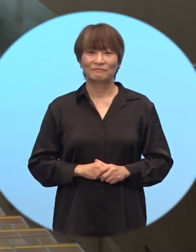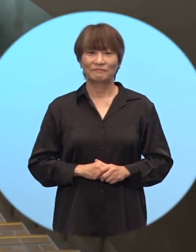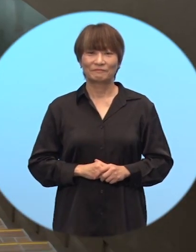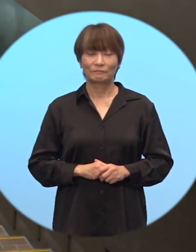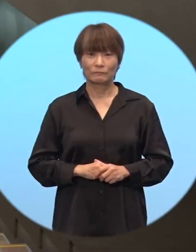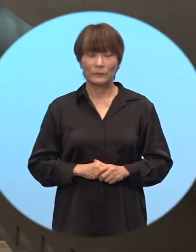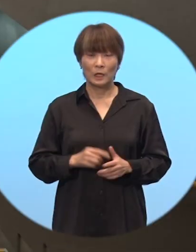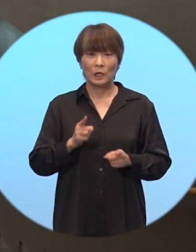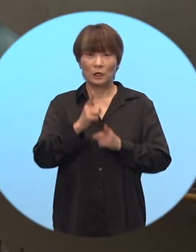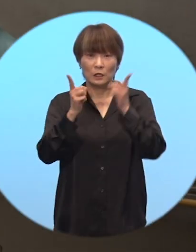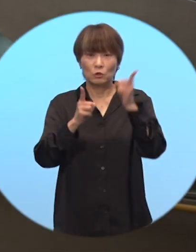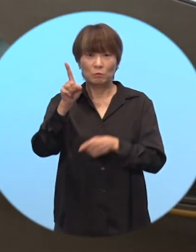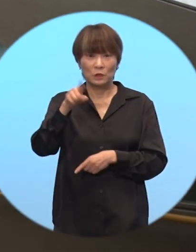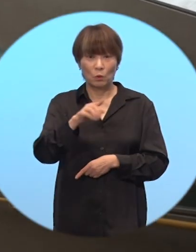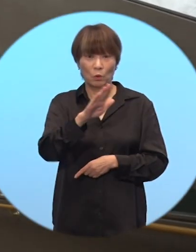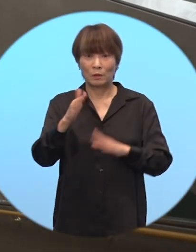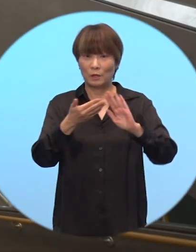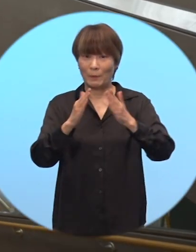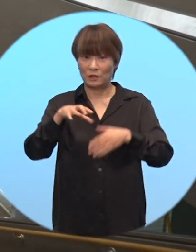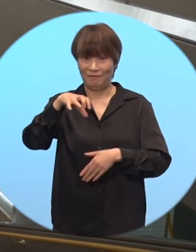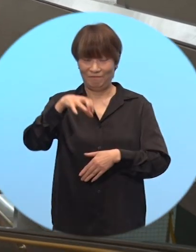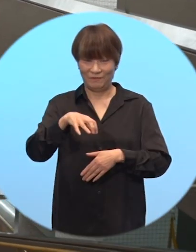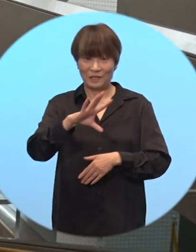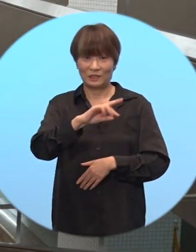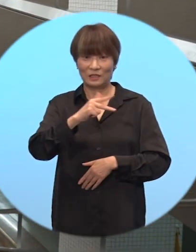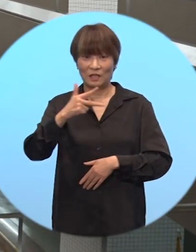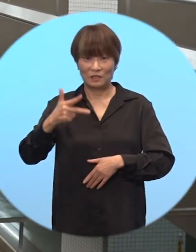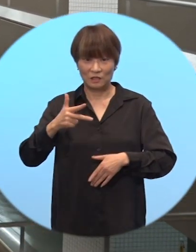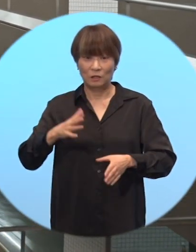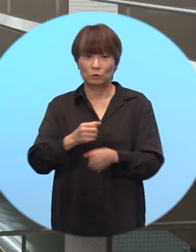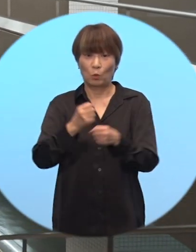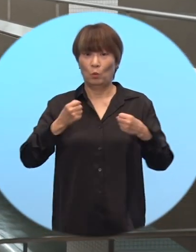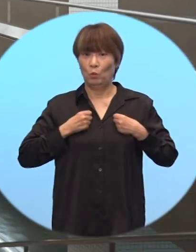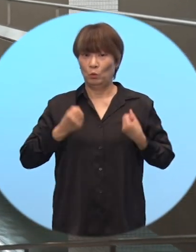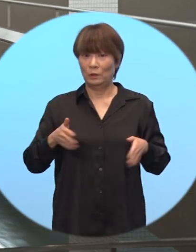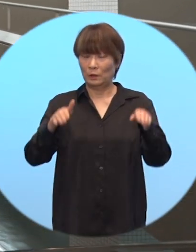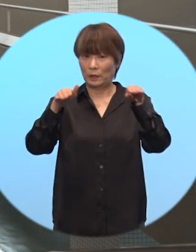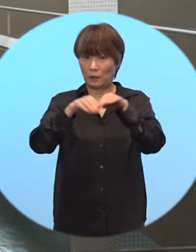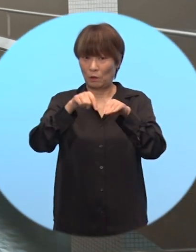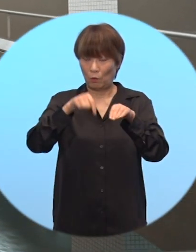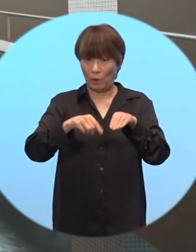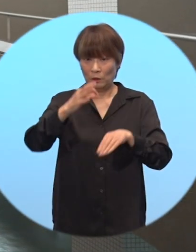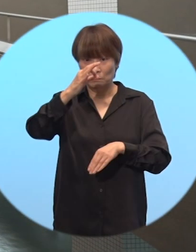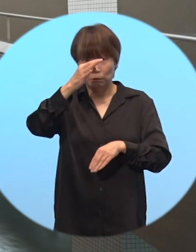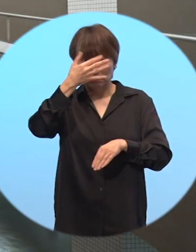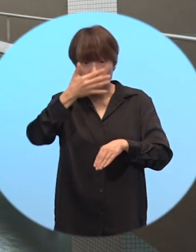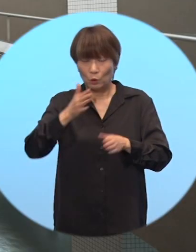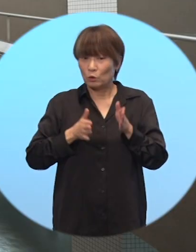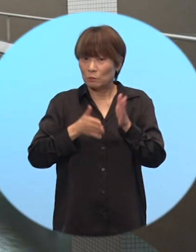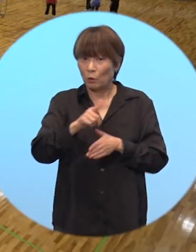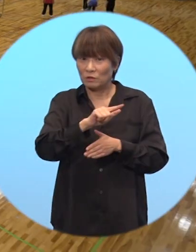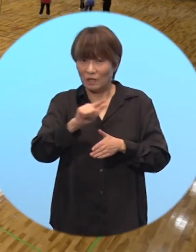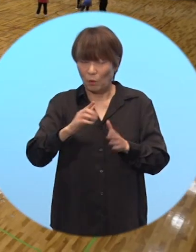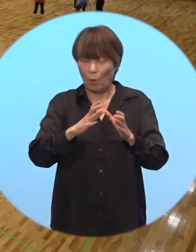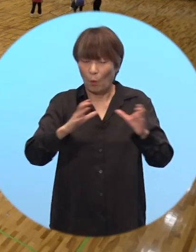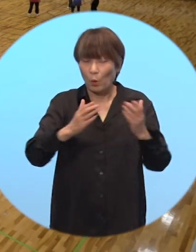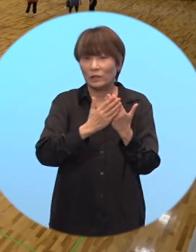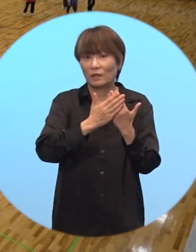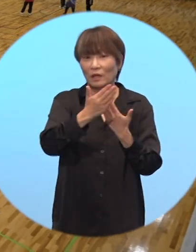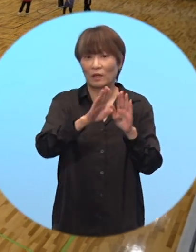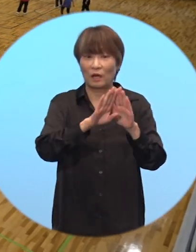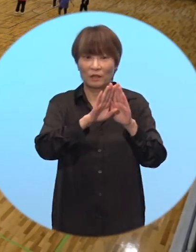泉の出町にある金沢市総合体育館はプロスポーツなどの大きな大会の開催をはじ